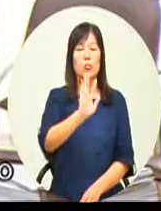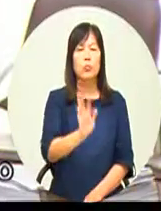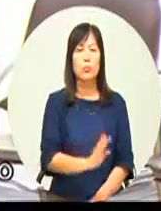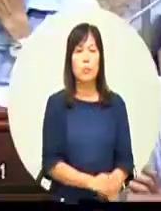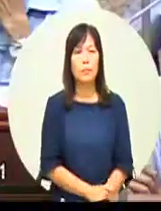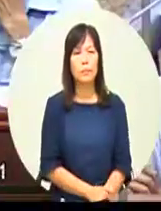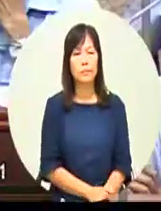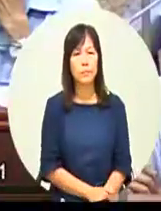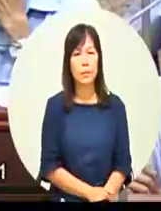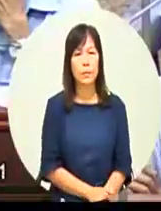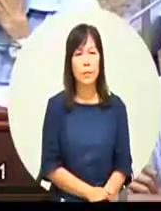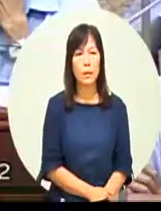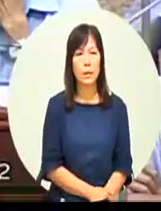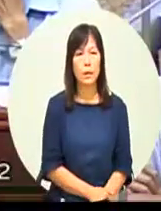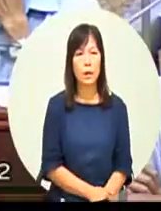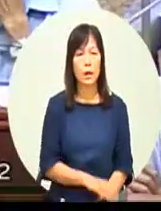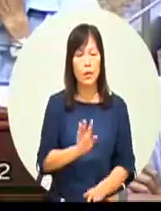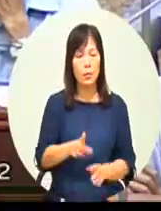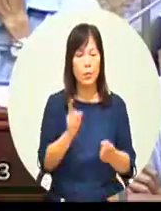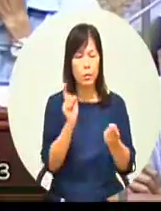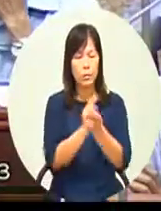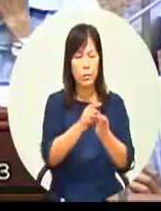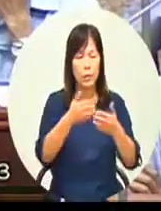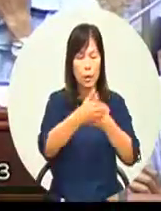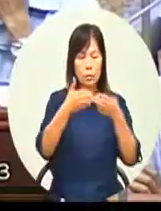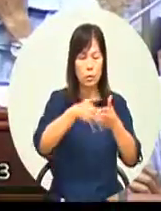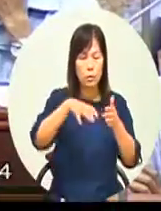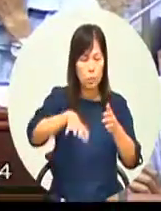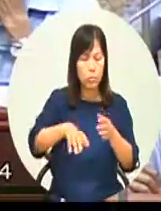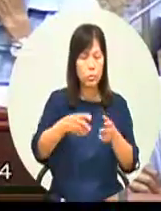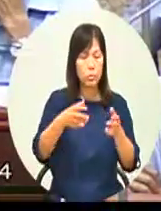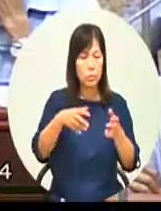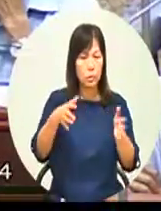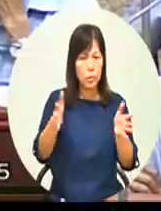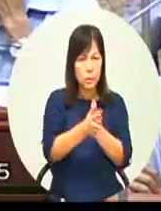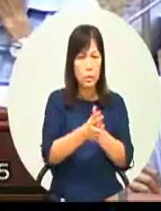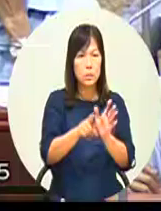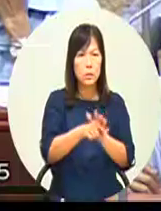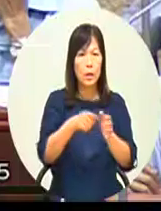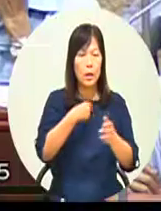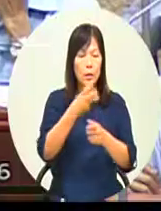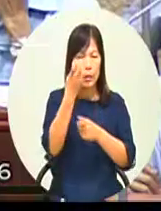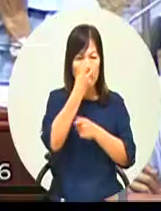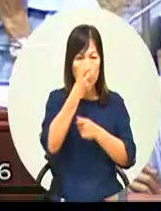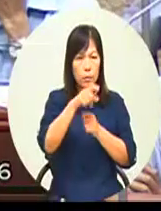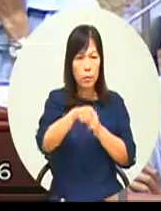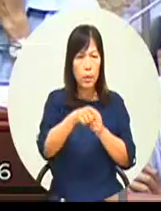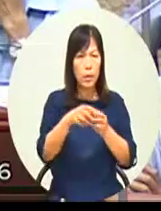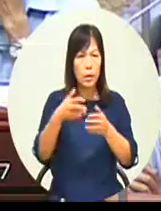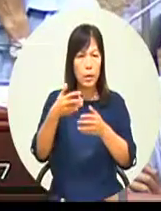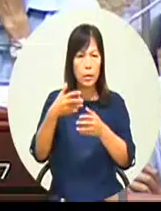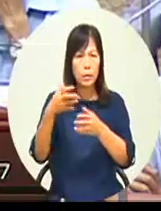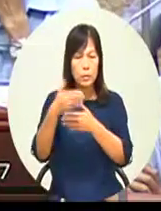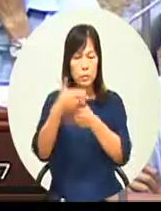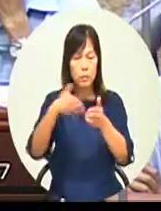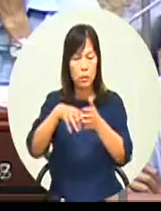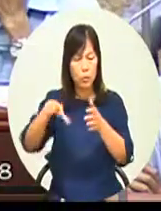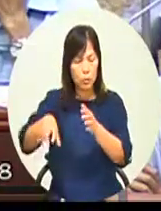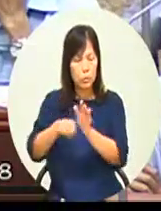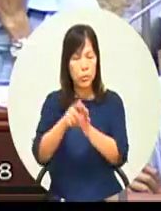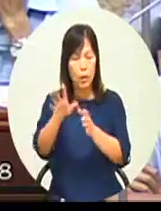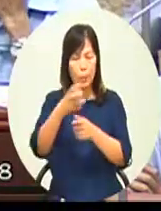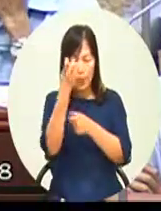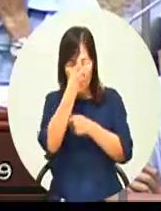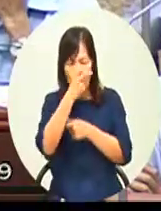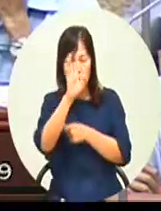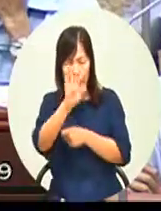远这一部分我们会跟会同交通局这一边，然后因为捷运监理部分由交通局他们会那个 会有检